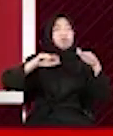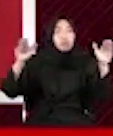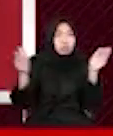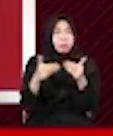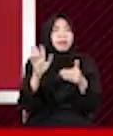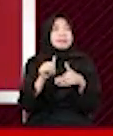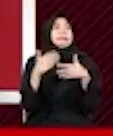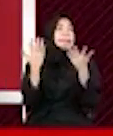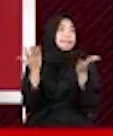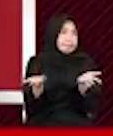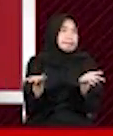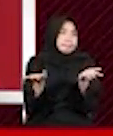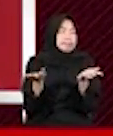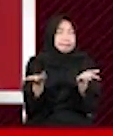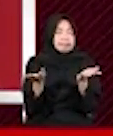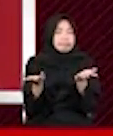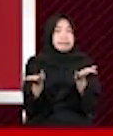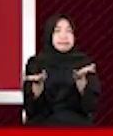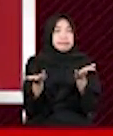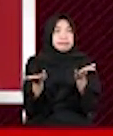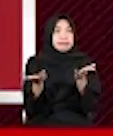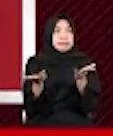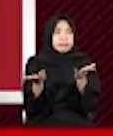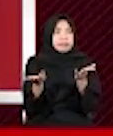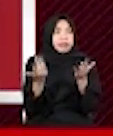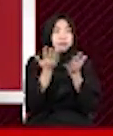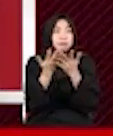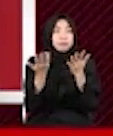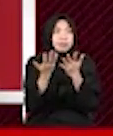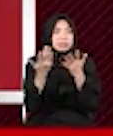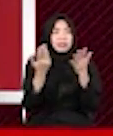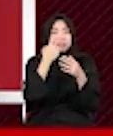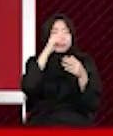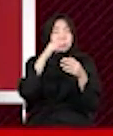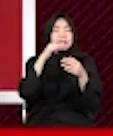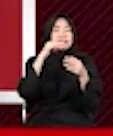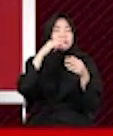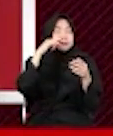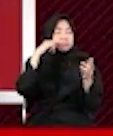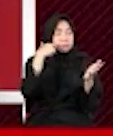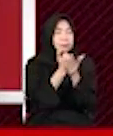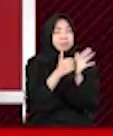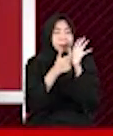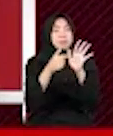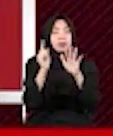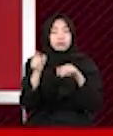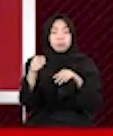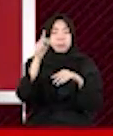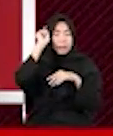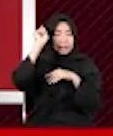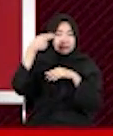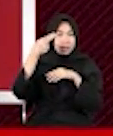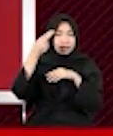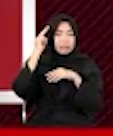Jadi saya kira untuk meningkatkan kepercayaan ini tiada jalan lain hanya dengan menunjukkan komitmen dan keseriusan untuk